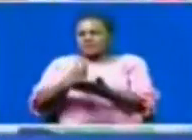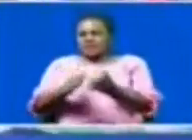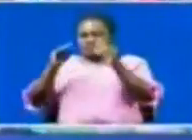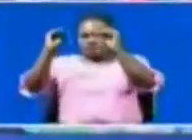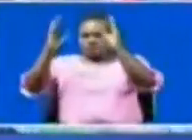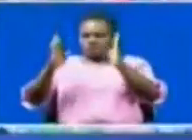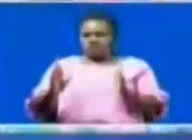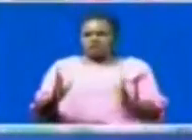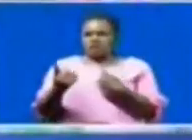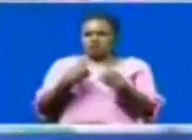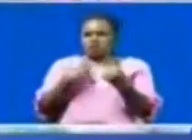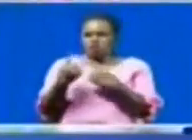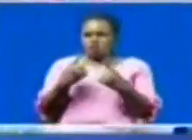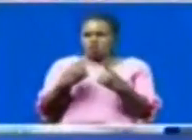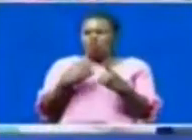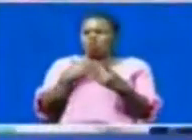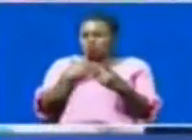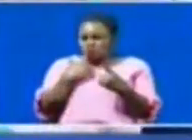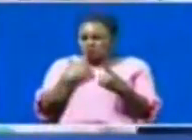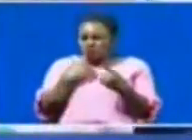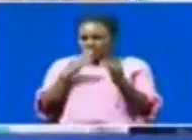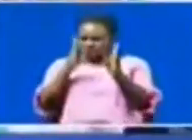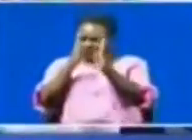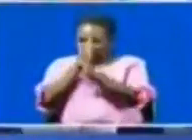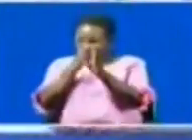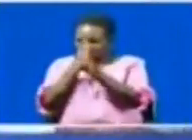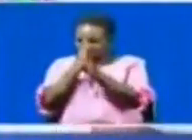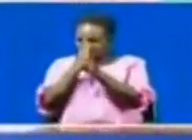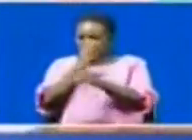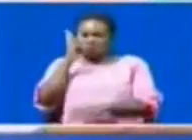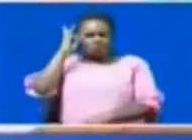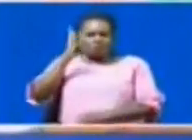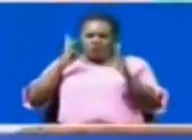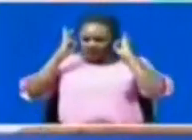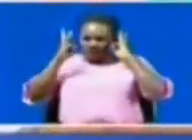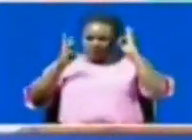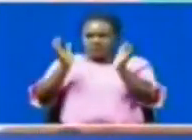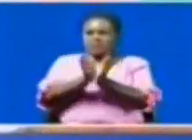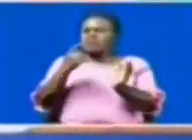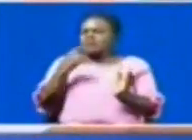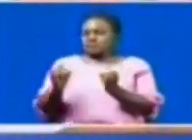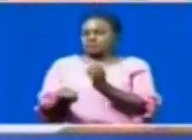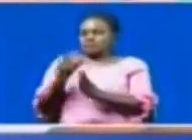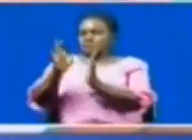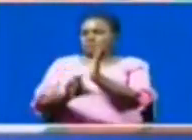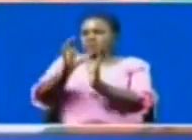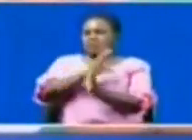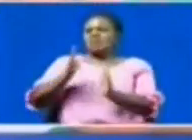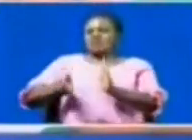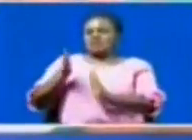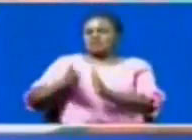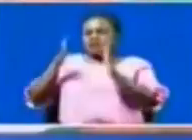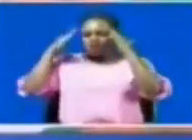walimu waliozungumza na KTN News wakiogopa kuonekana hadharani kwa hofu ya kuchukuliwa hatua, wamesema uzinduzi uliharakishwa